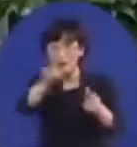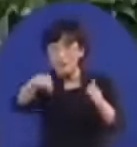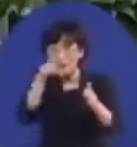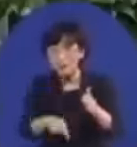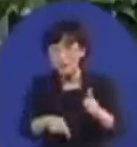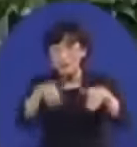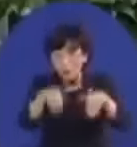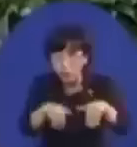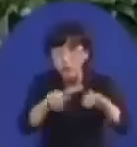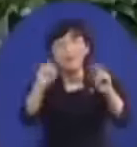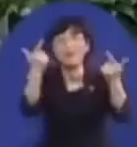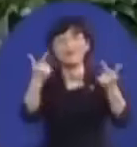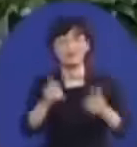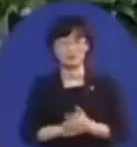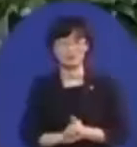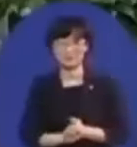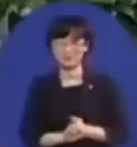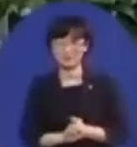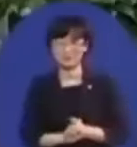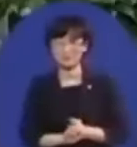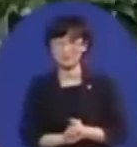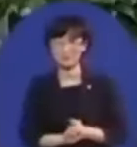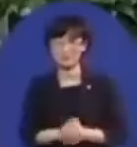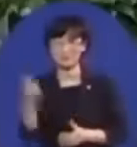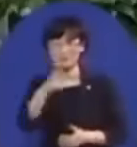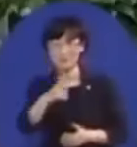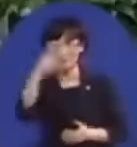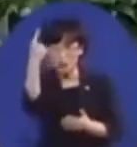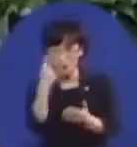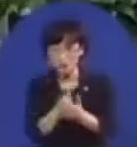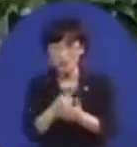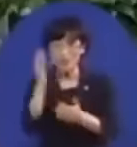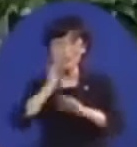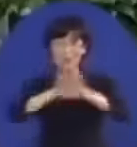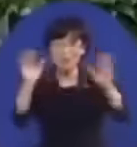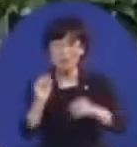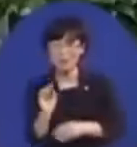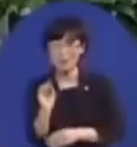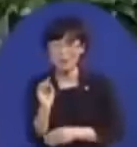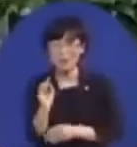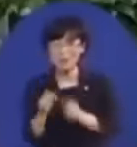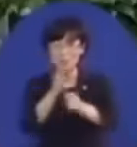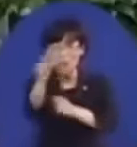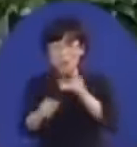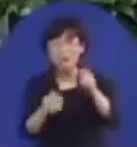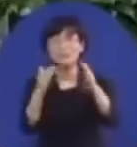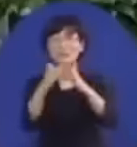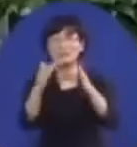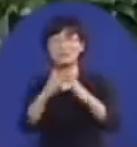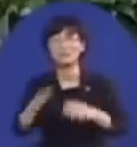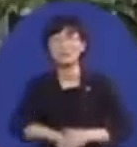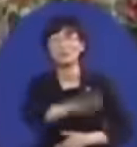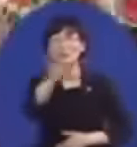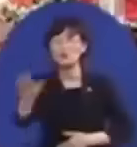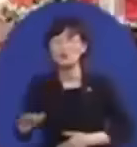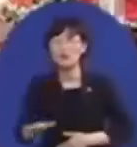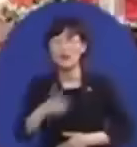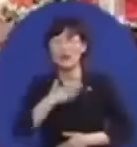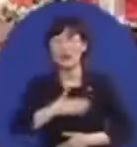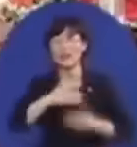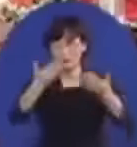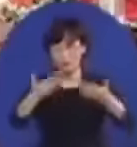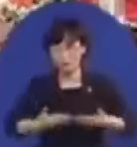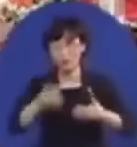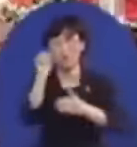않는다는 것을 보여주는 것입니다. 재림의 복음, 하늘에 있는 영원한 집이 우리에게 있는 줄 우리에게 알게 하고